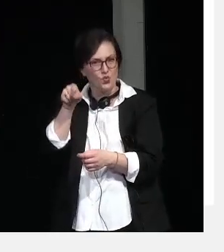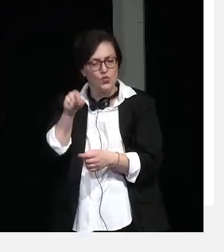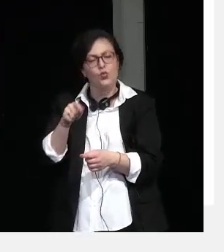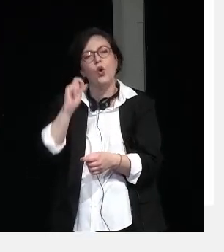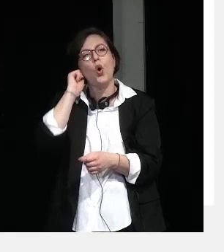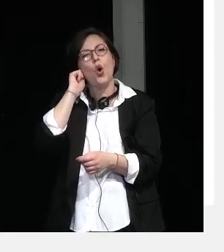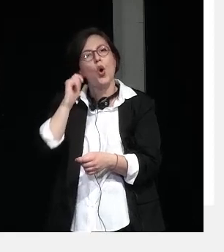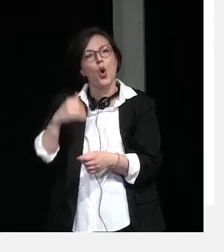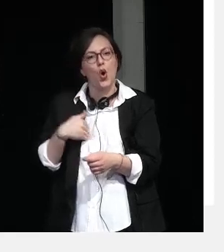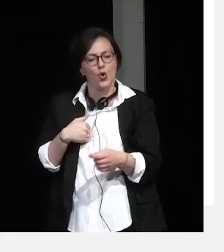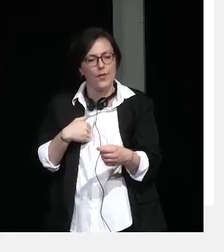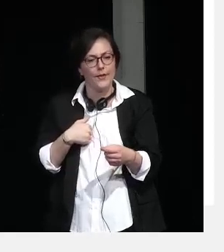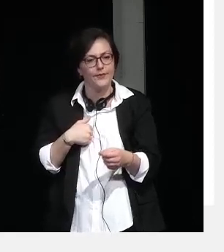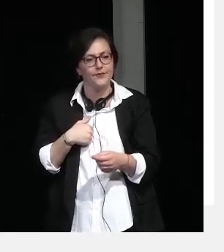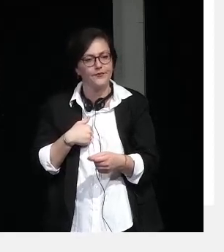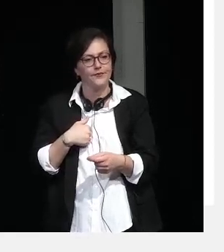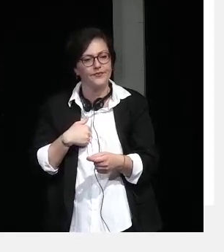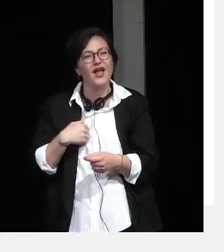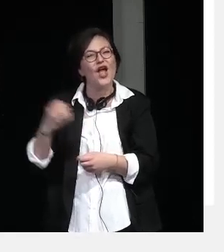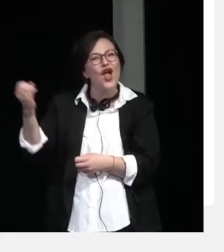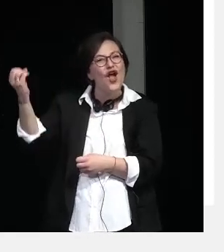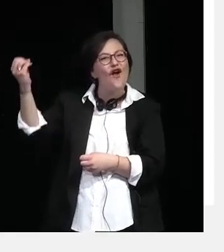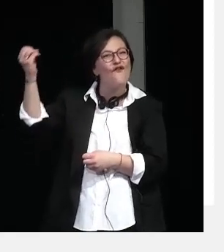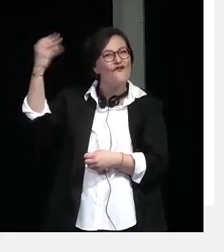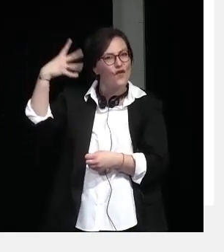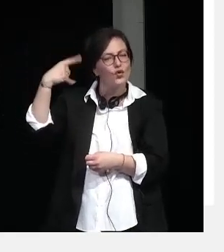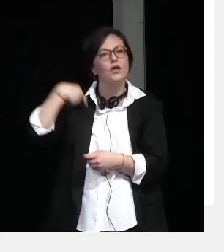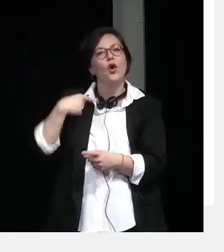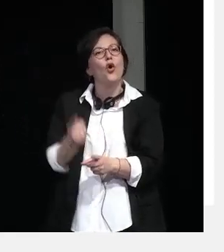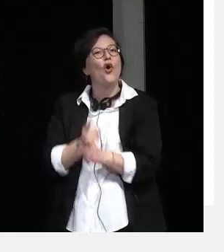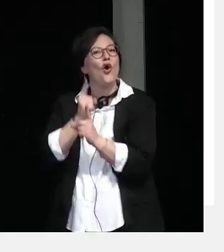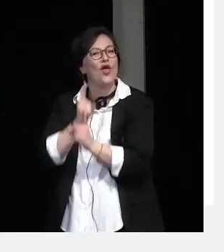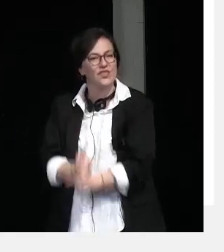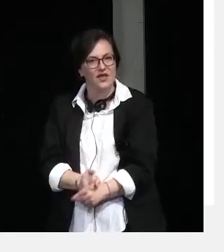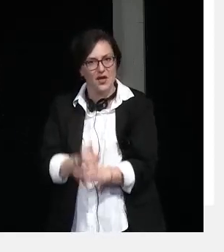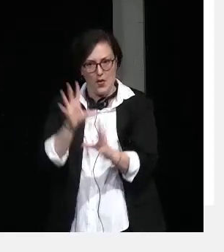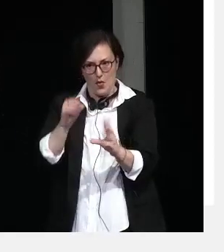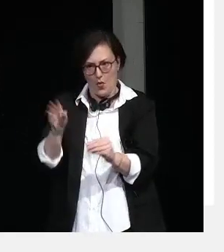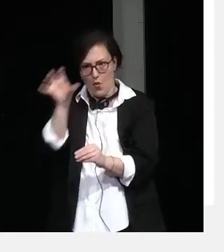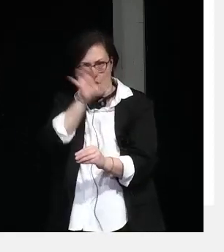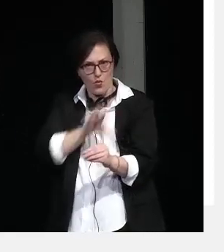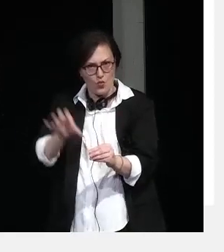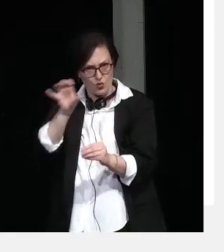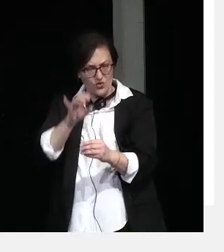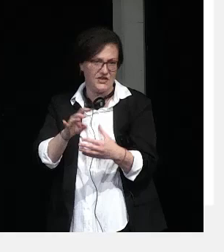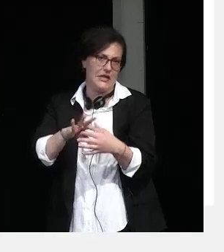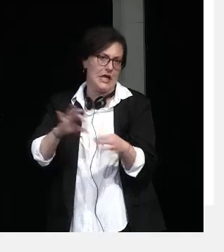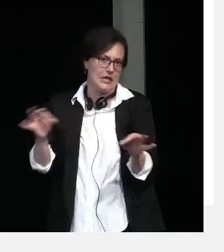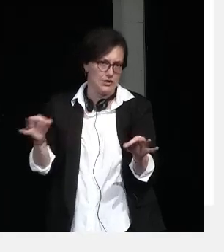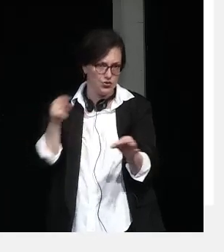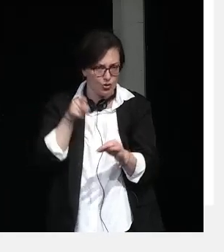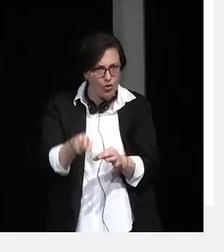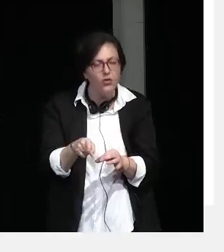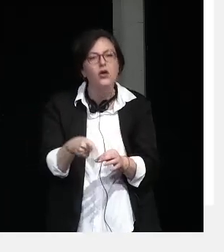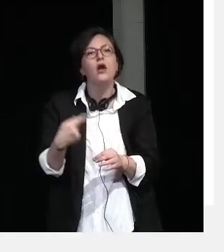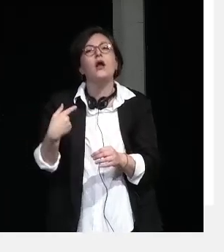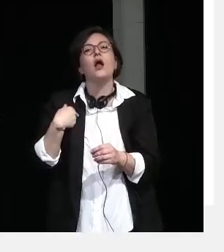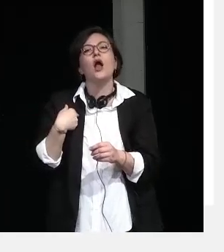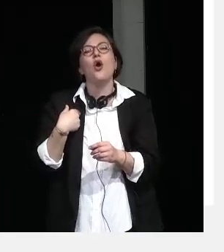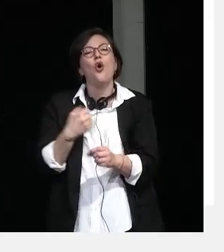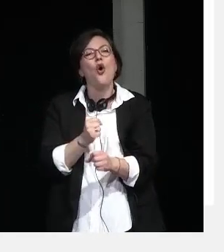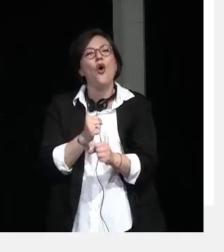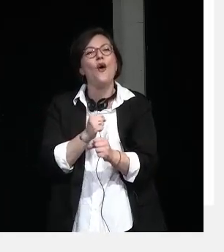Ευστρατιάδου Φωτεινή και είμαι ιστορικός τέχνης μουσιολόγος και τα τελευταία 20 χρόνια στον ασφαλιστικό κλάδο. Έχω πολλούς συναδέλφους που στη